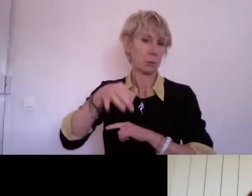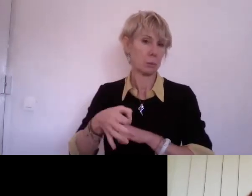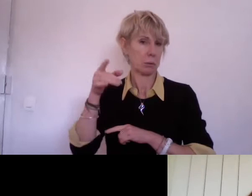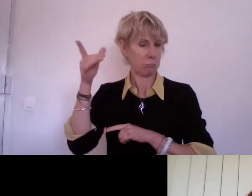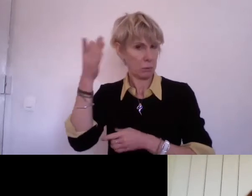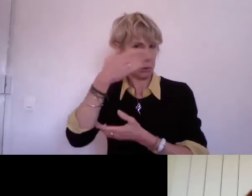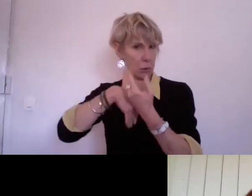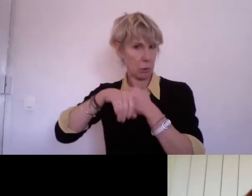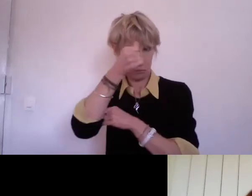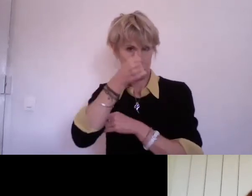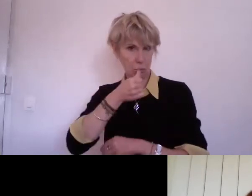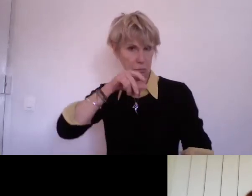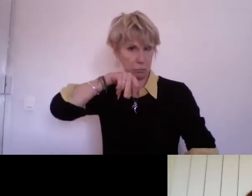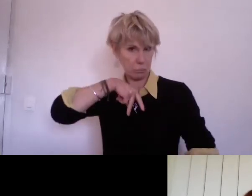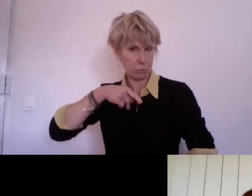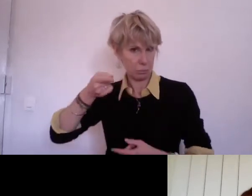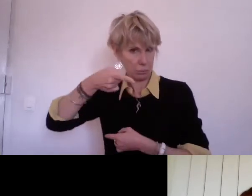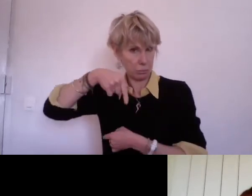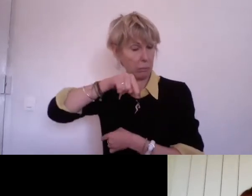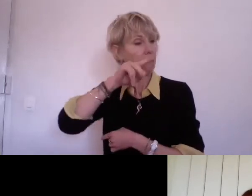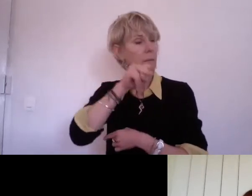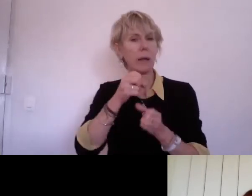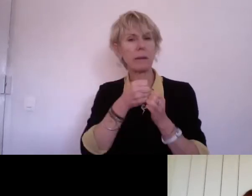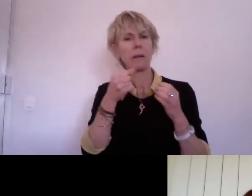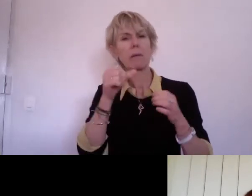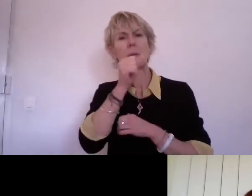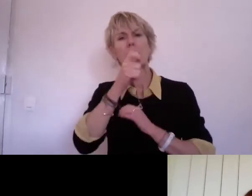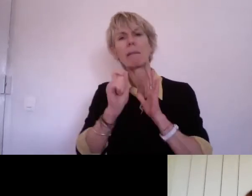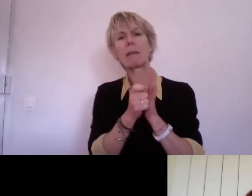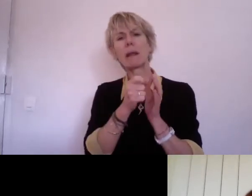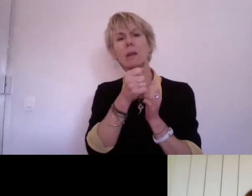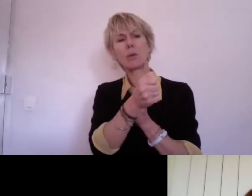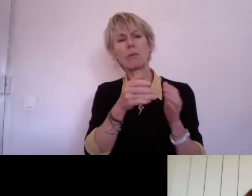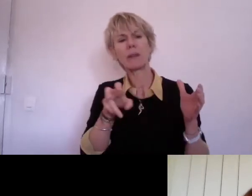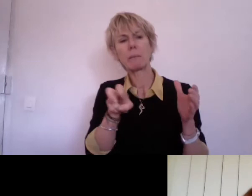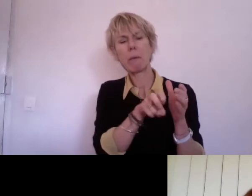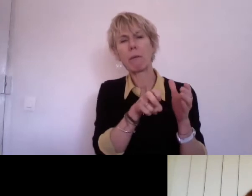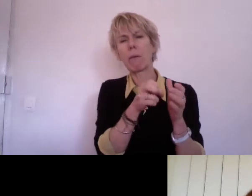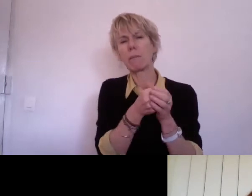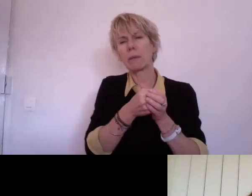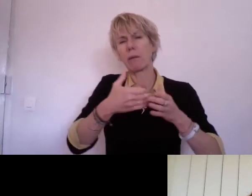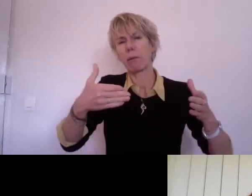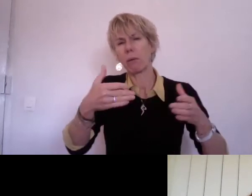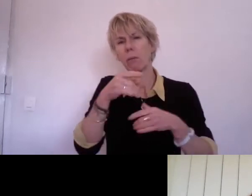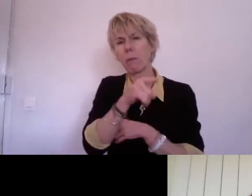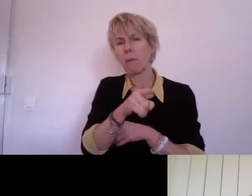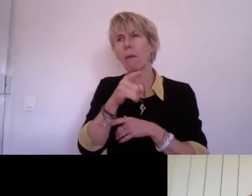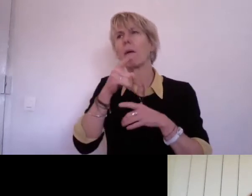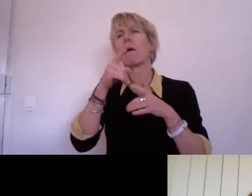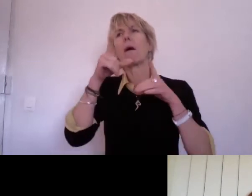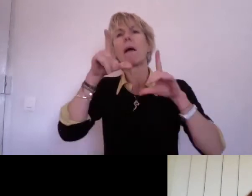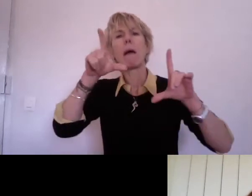été développée lors du premier confinement avec des œuvres décrites, donc